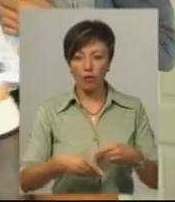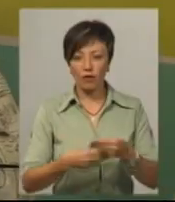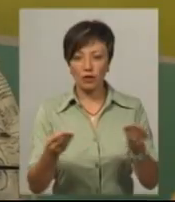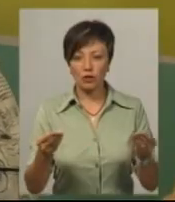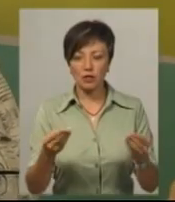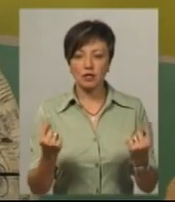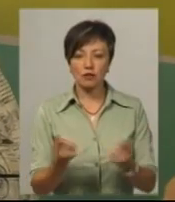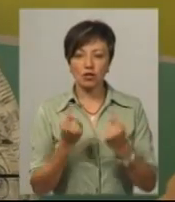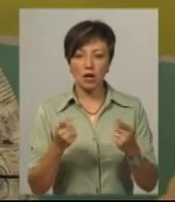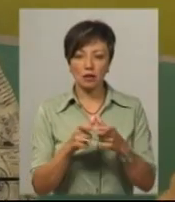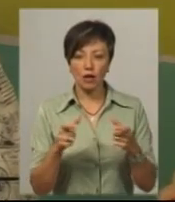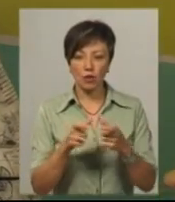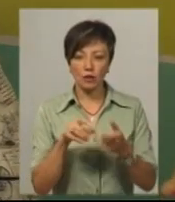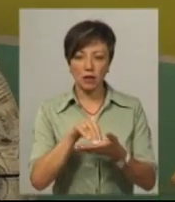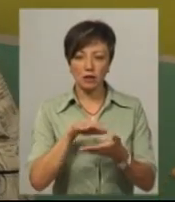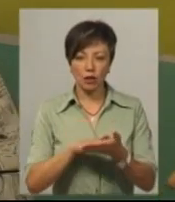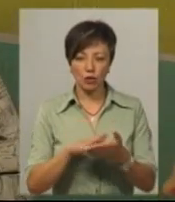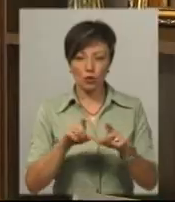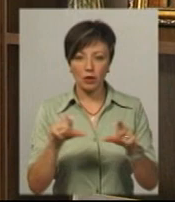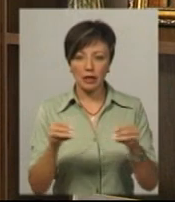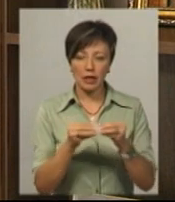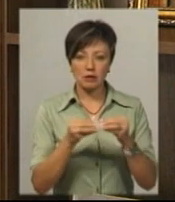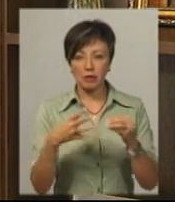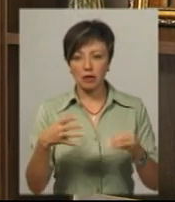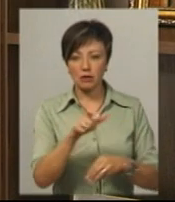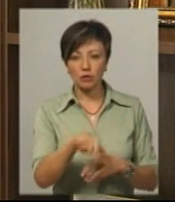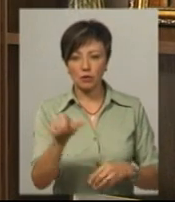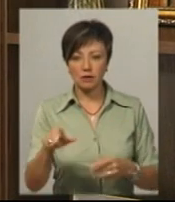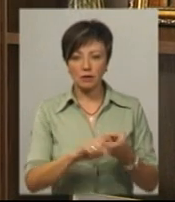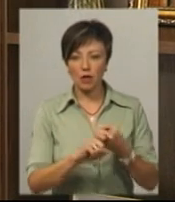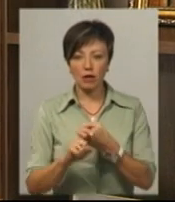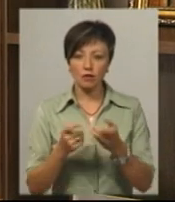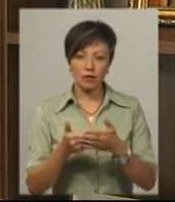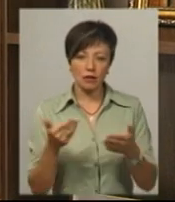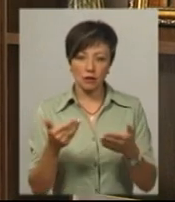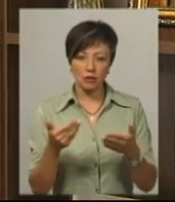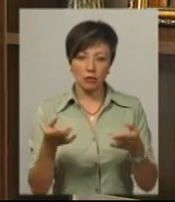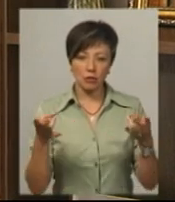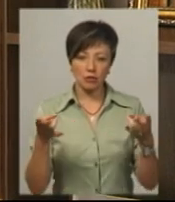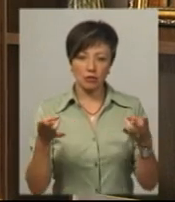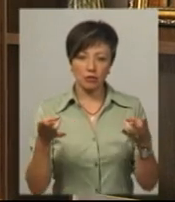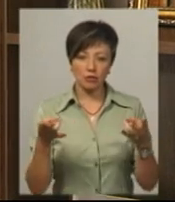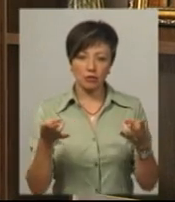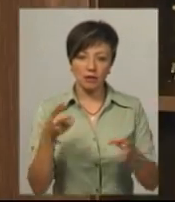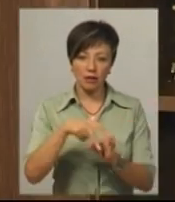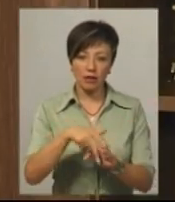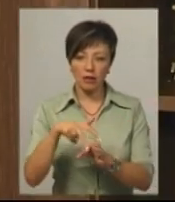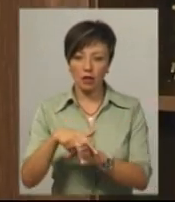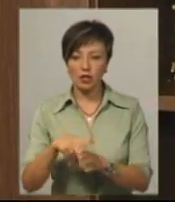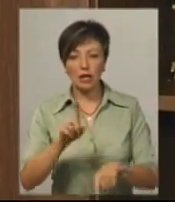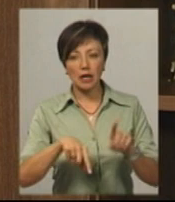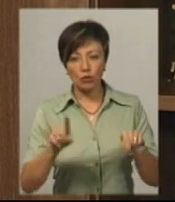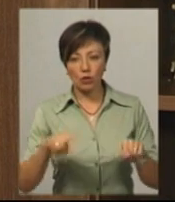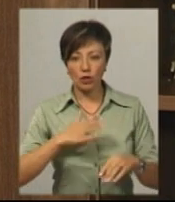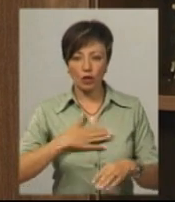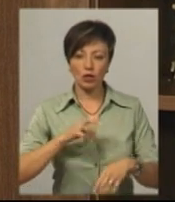звичайних талонів на реєстратурі ще близько 10-15 осіб, в залежності від завантаження. Інколи